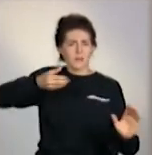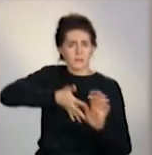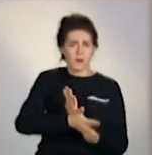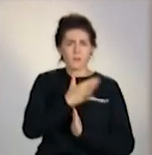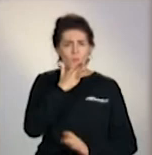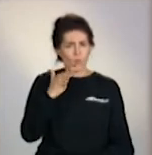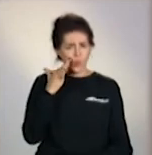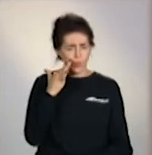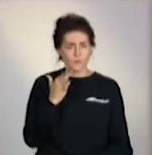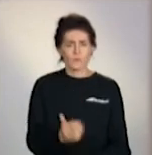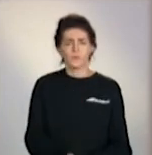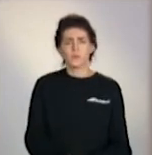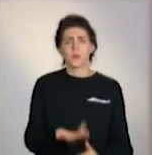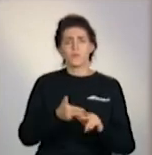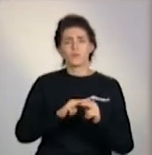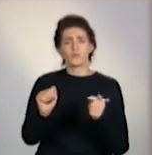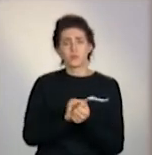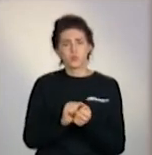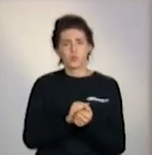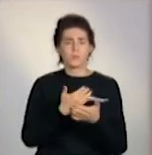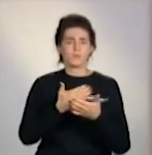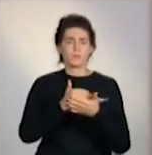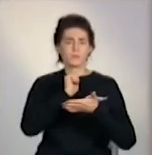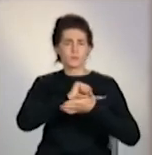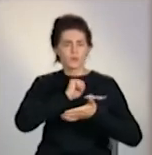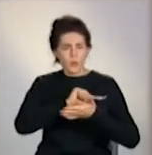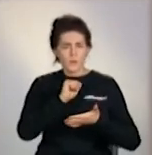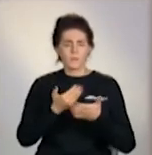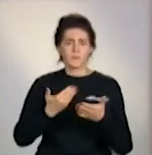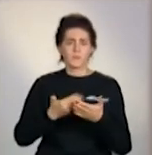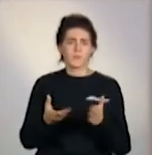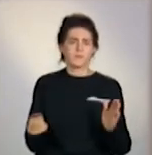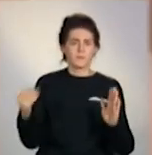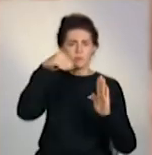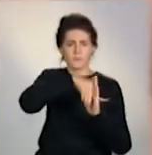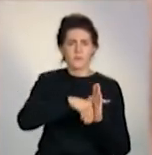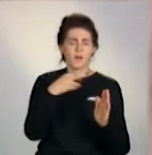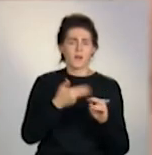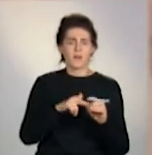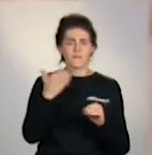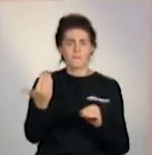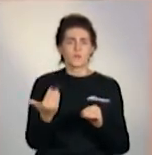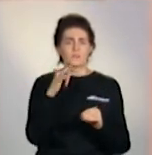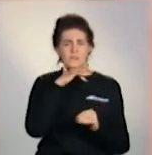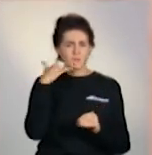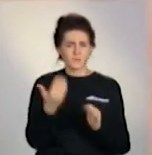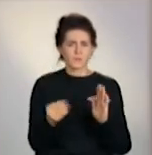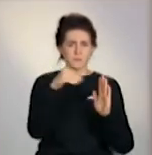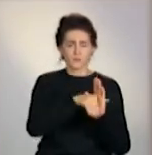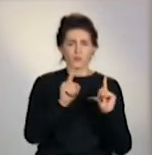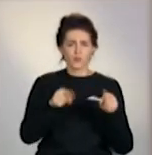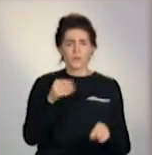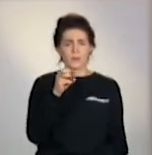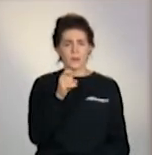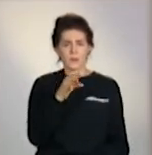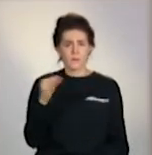часть, немалая. Это бумага, это печать, это заправка картриджей, которая ложится в тариф. Так даже,